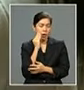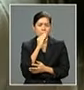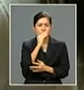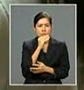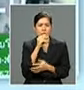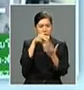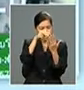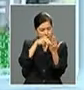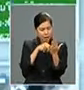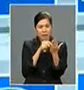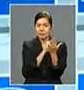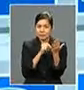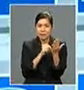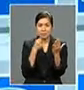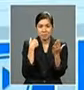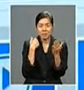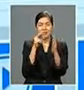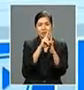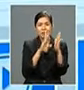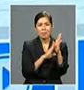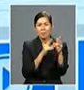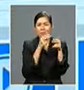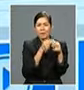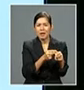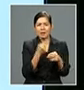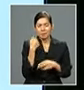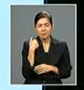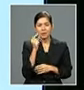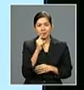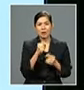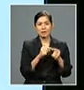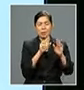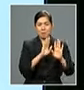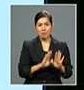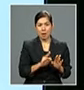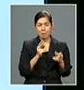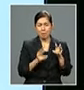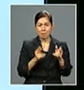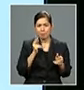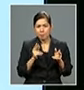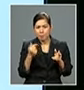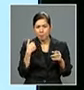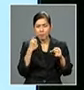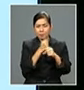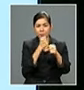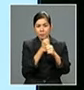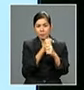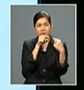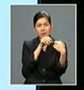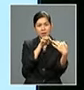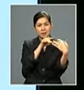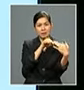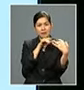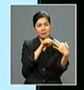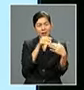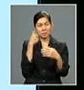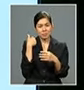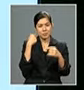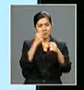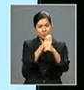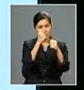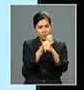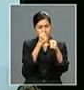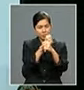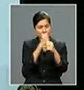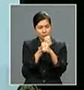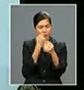องผ่านระบบ Selfโดยเป็นทั้งแอนิเมชันจำลองสถานการณ์ฝึกการสนทนาพร้อมแบบฝึกหัดแต่ละบทเรียนโดยนักศึกษ